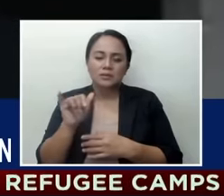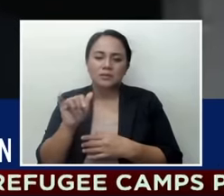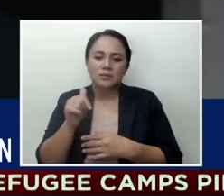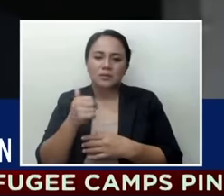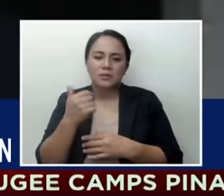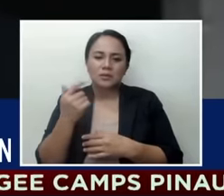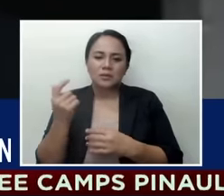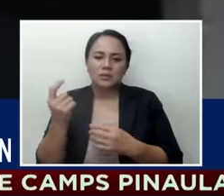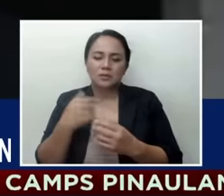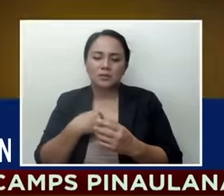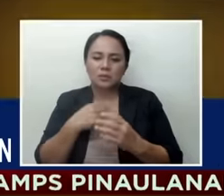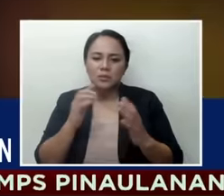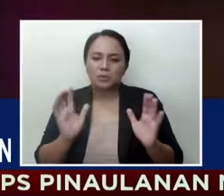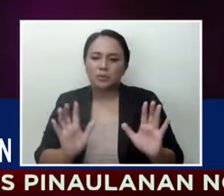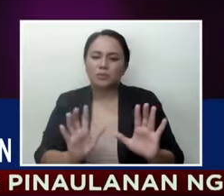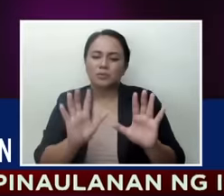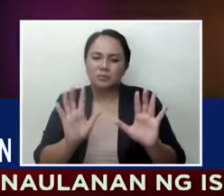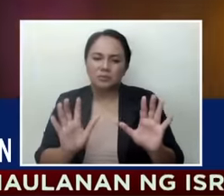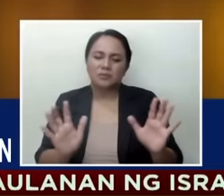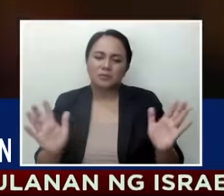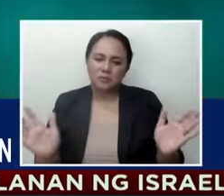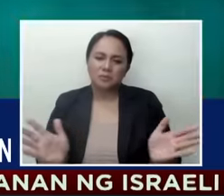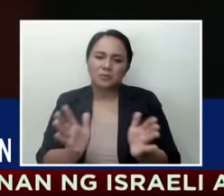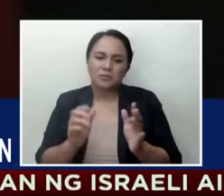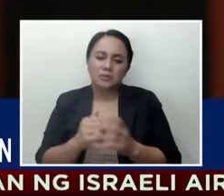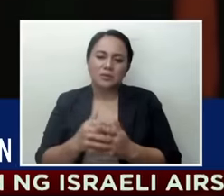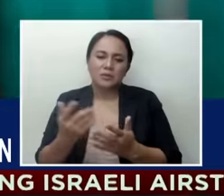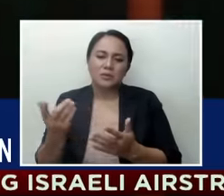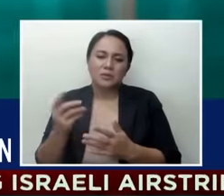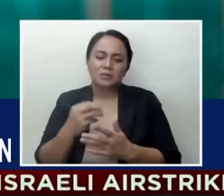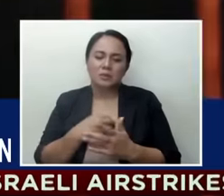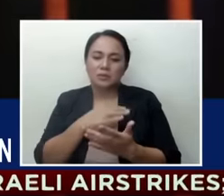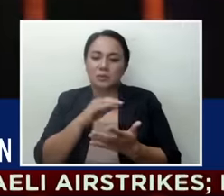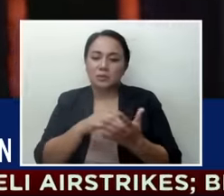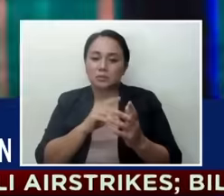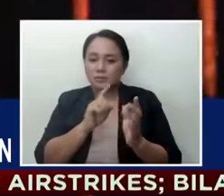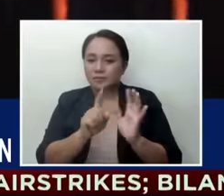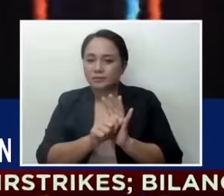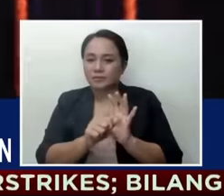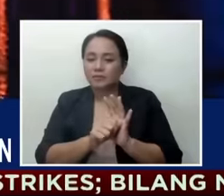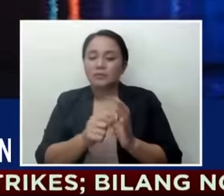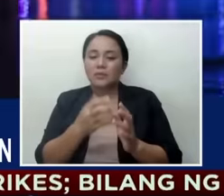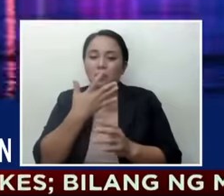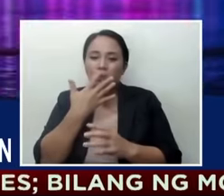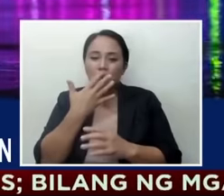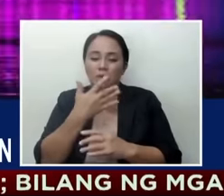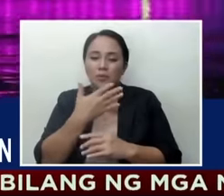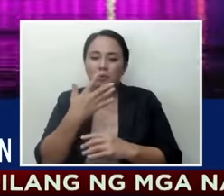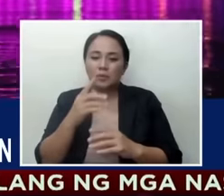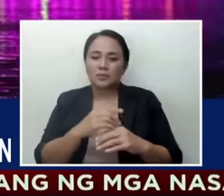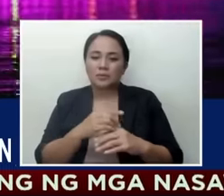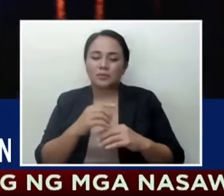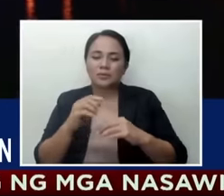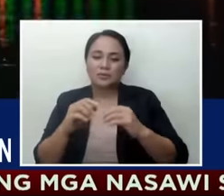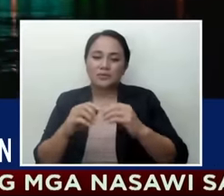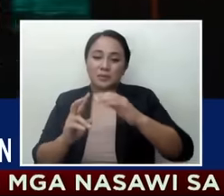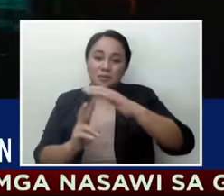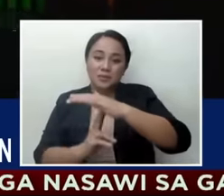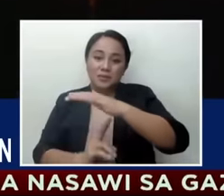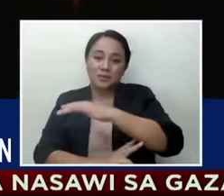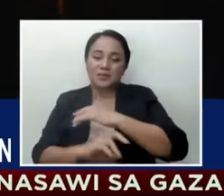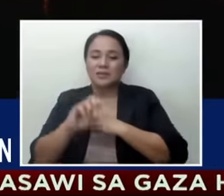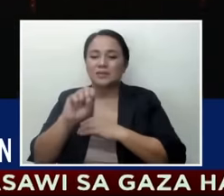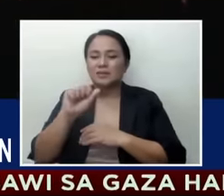yung drive niya, pinupush talaga niya. Main attraction din ngayon ang makulay na pailaw sa kahabaan ng San Juanico Bridge